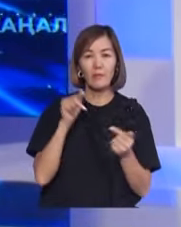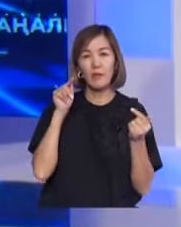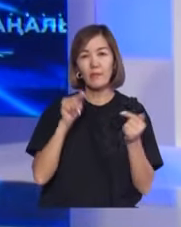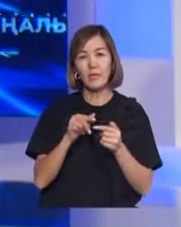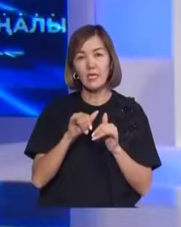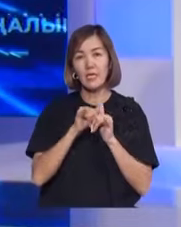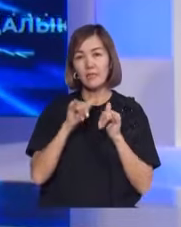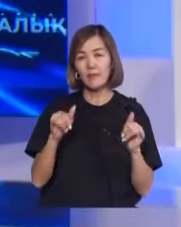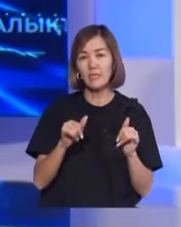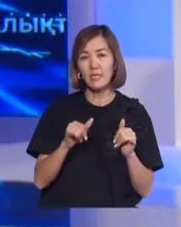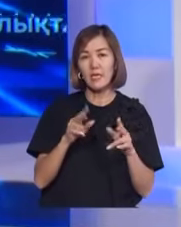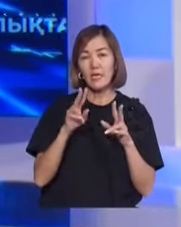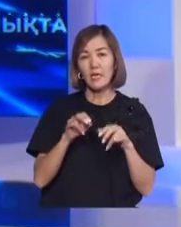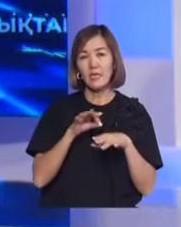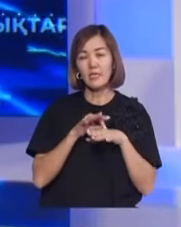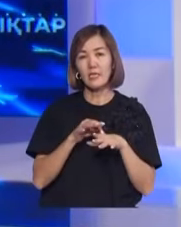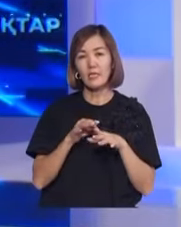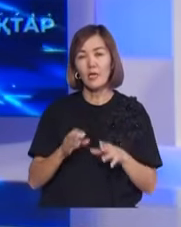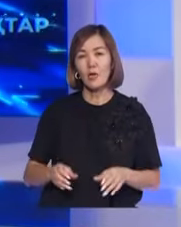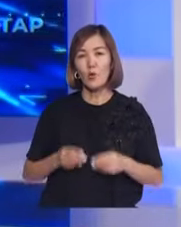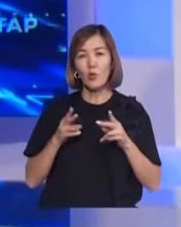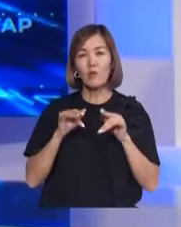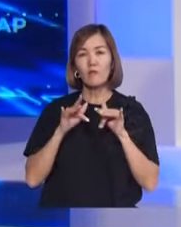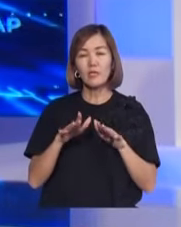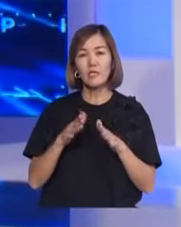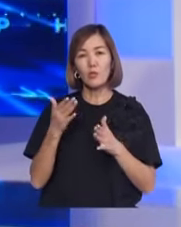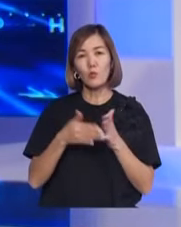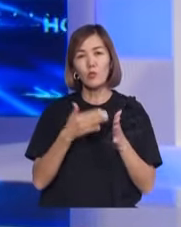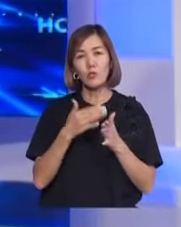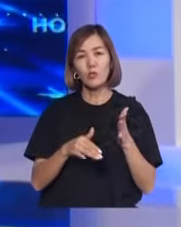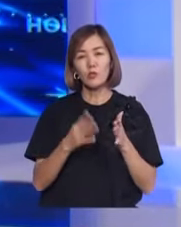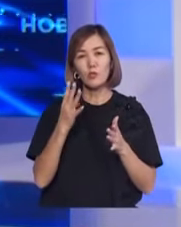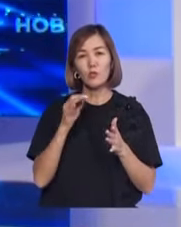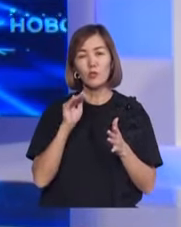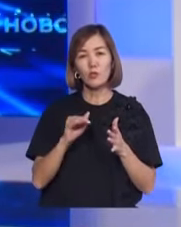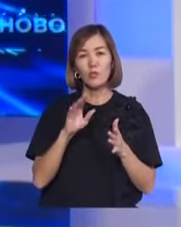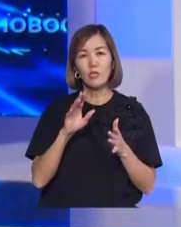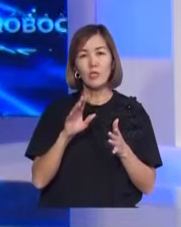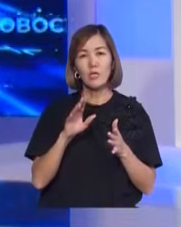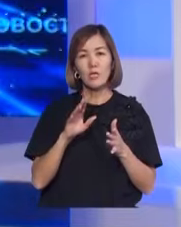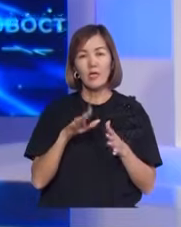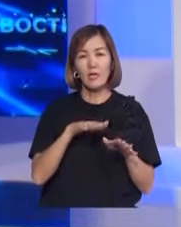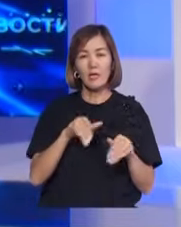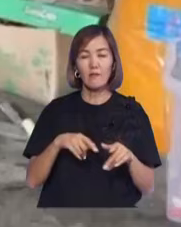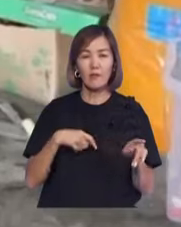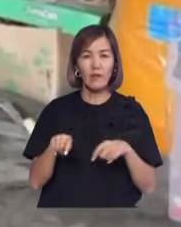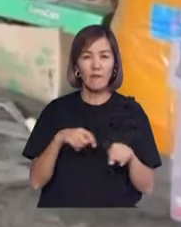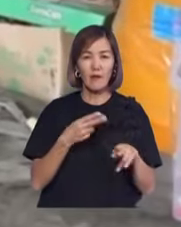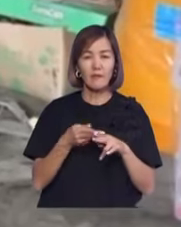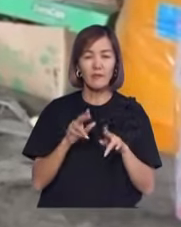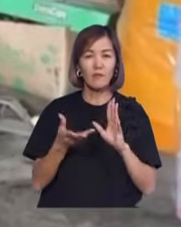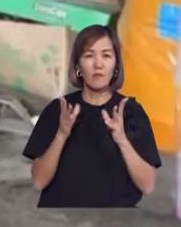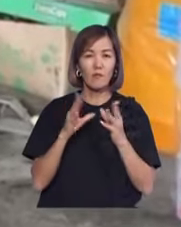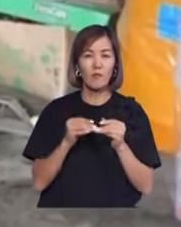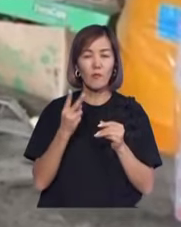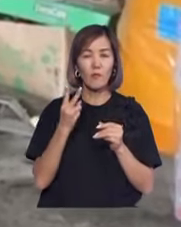их распространением в ходе расследования уголовных дел было уничтожено около 400 тысяч единиц конфискованного товара. Всего